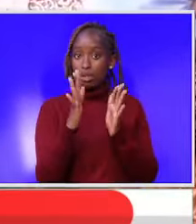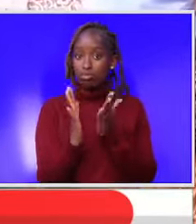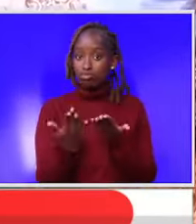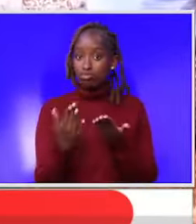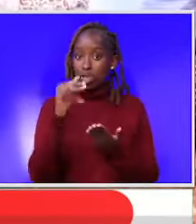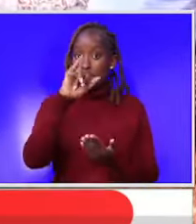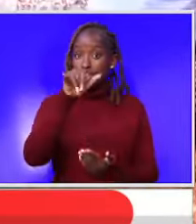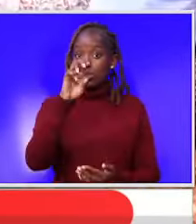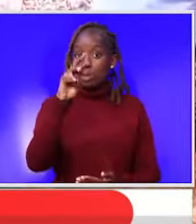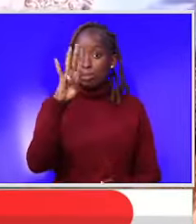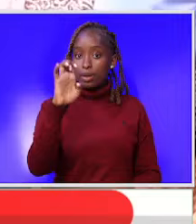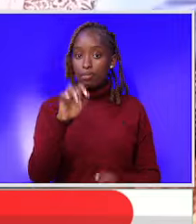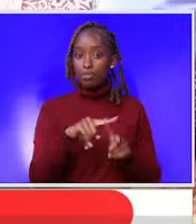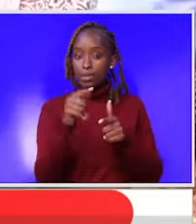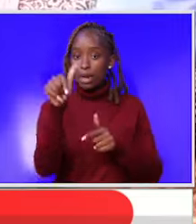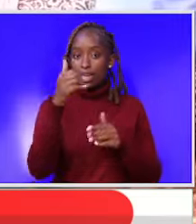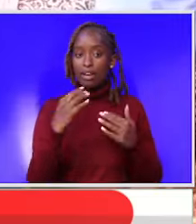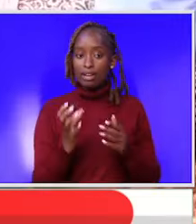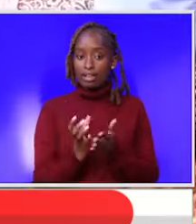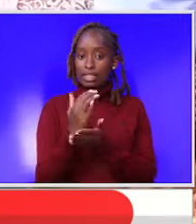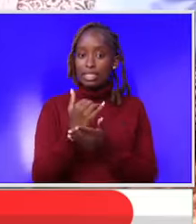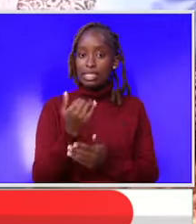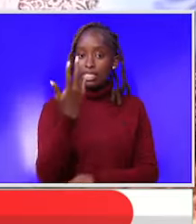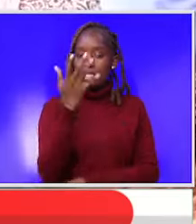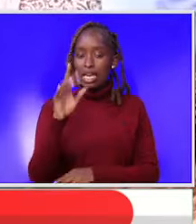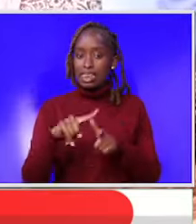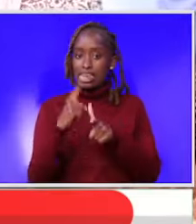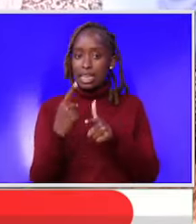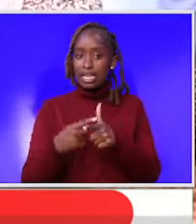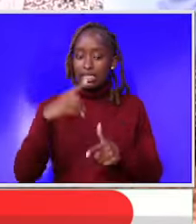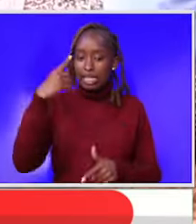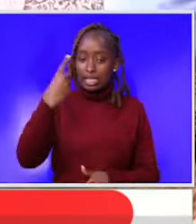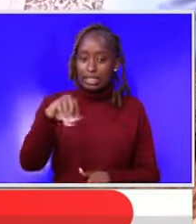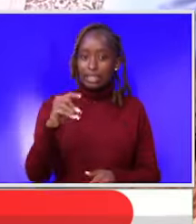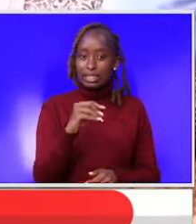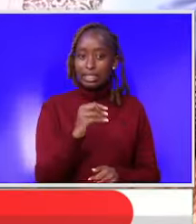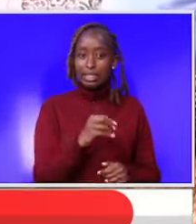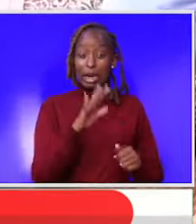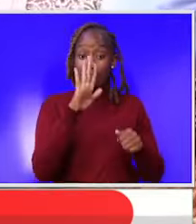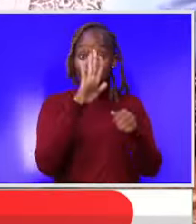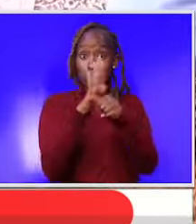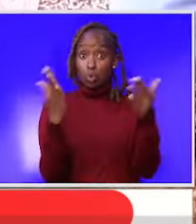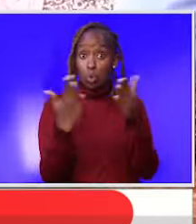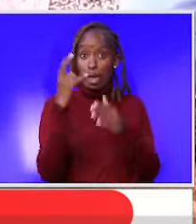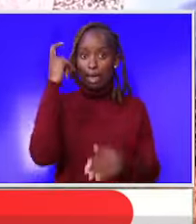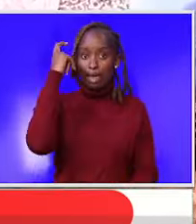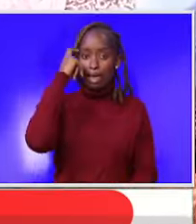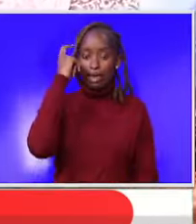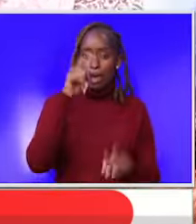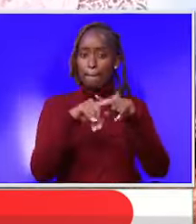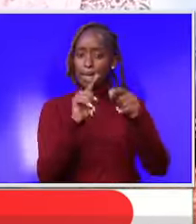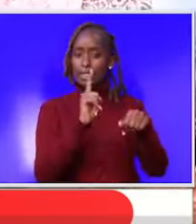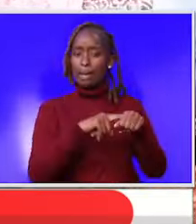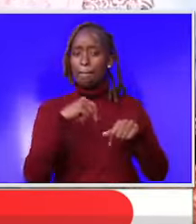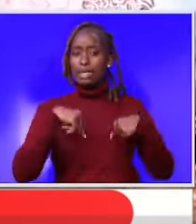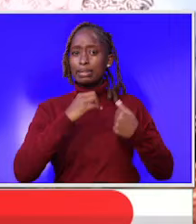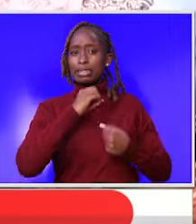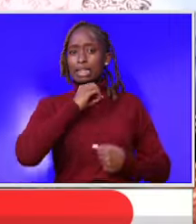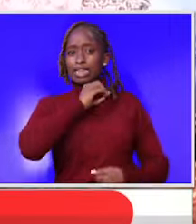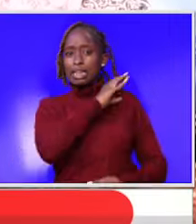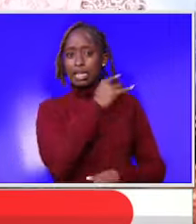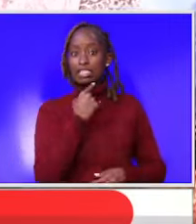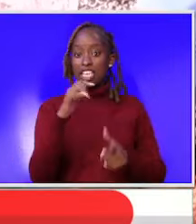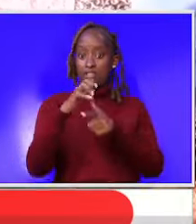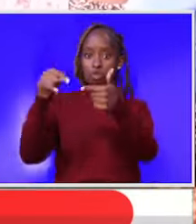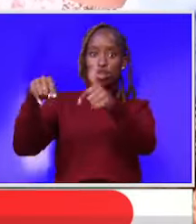huyu mwingine akachukua mti naye akampiga kama akampiga sana kwa kichwa. Lakini nilipopiga duru wakasema hata